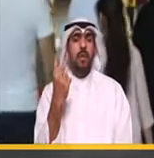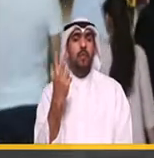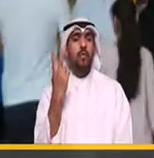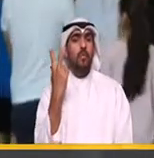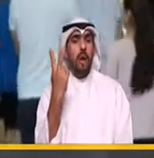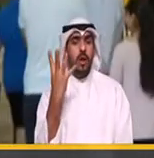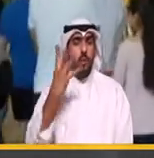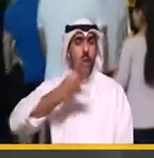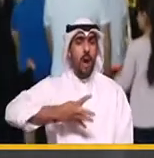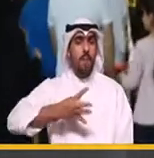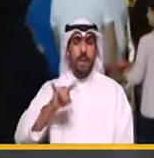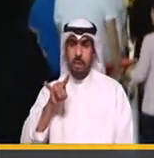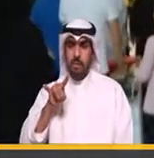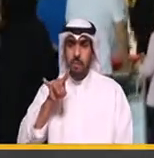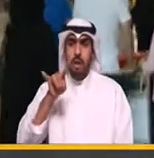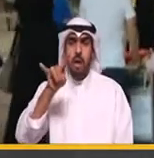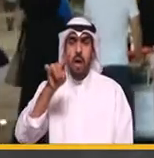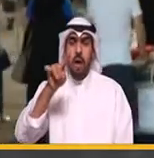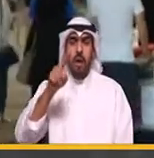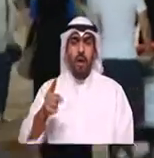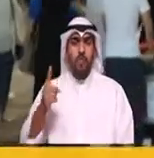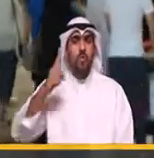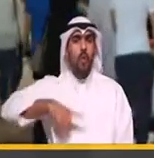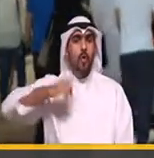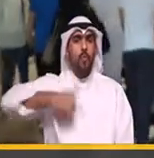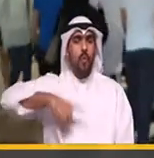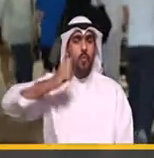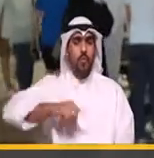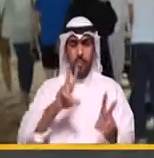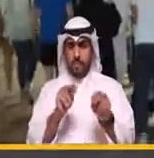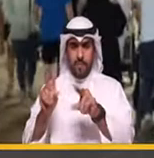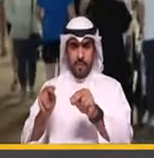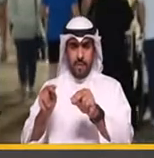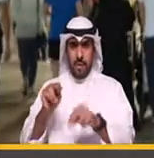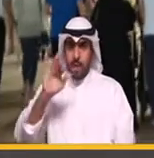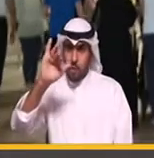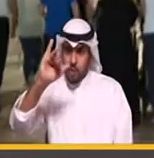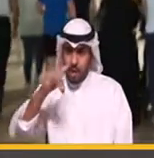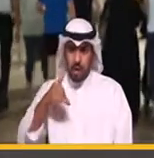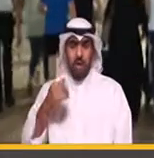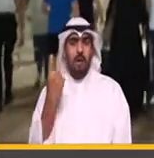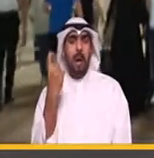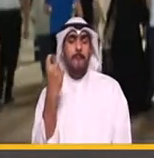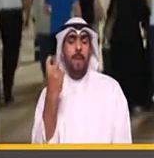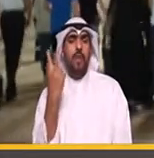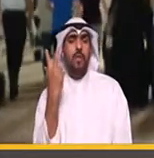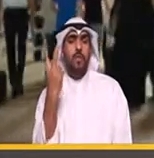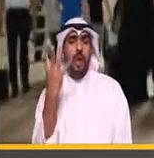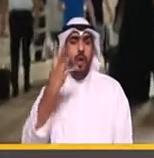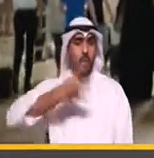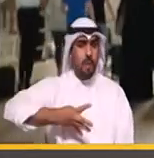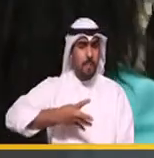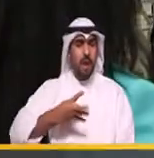قاعد تطلع من مطار الكويت كمغادرة، ووصول بنفس العدد تقريبا اللي هي وصول 148 ل 150 رحلة